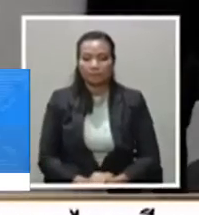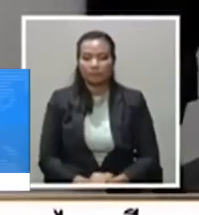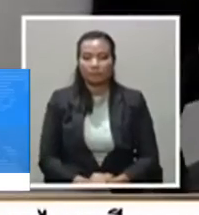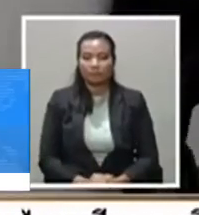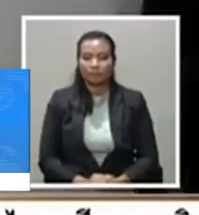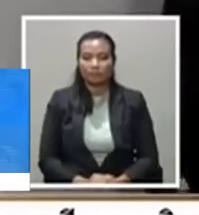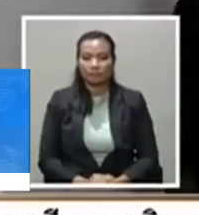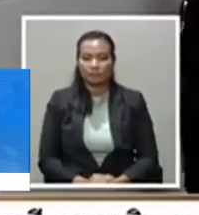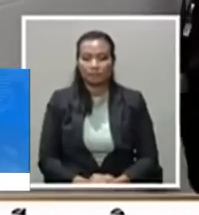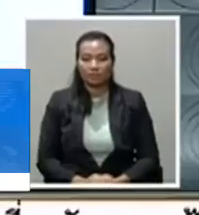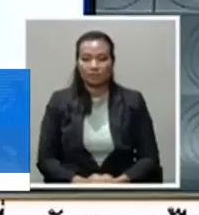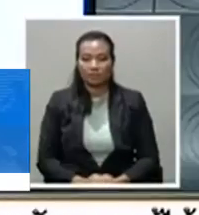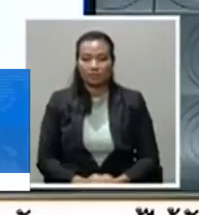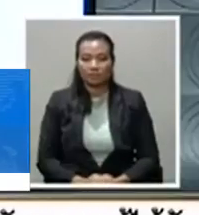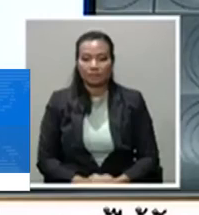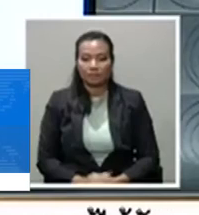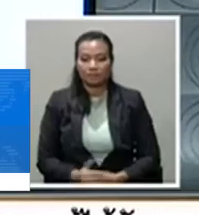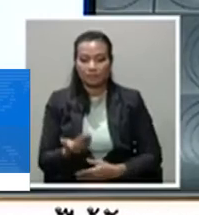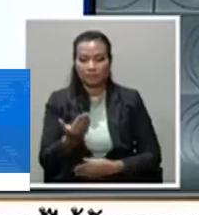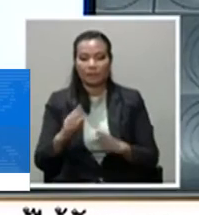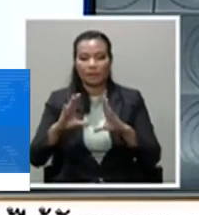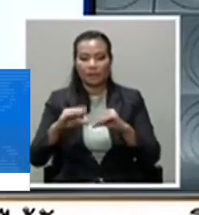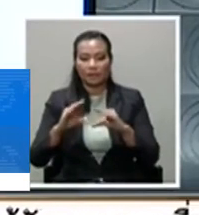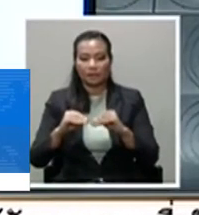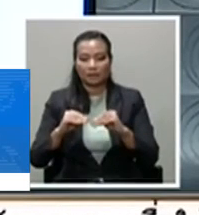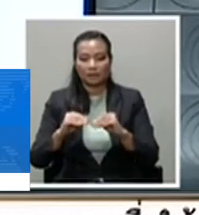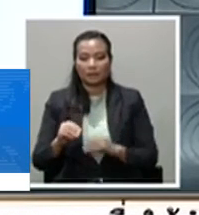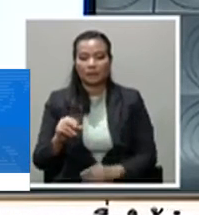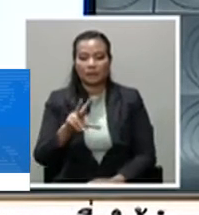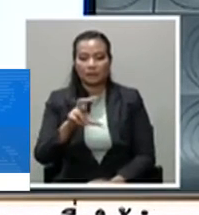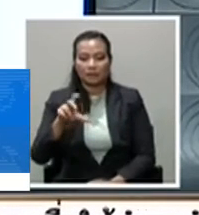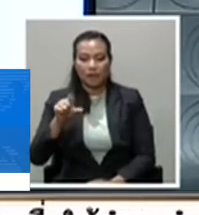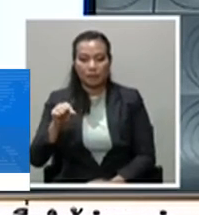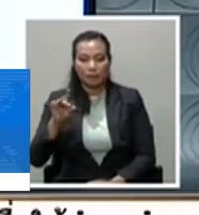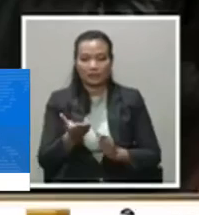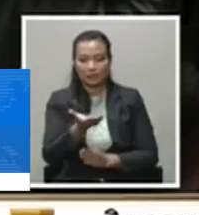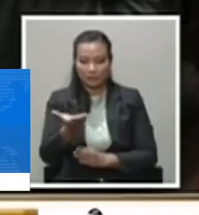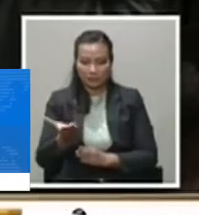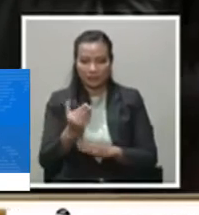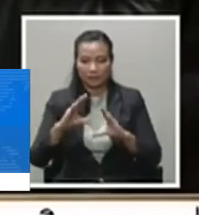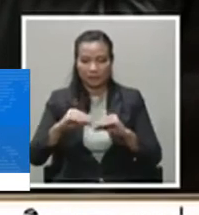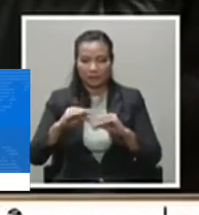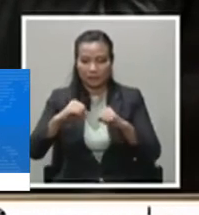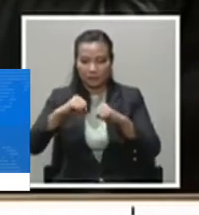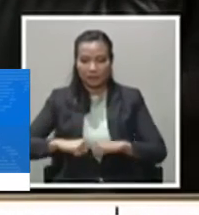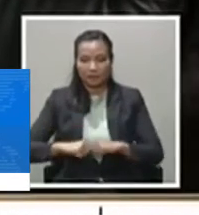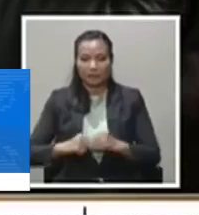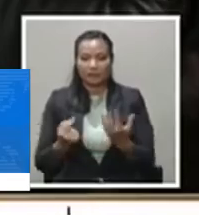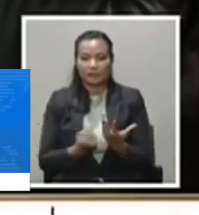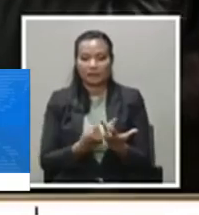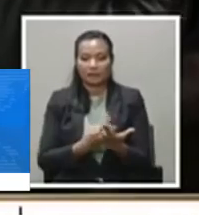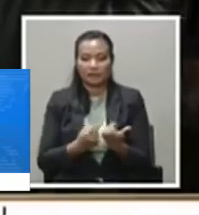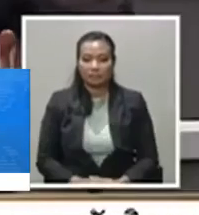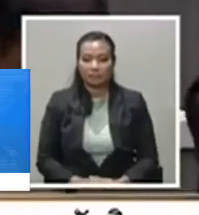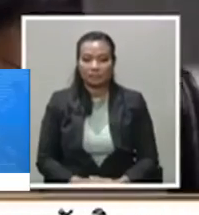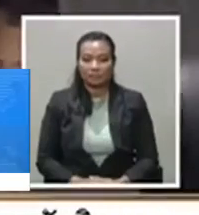นายวิษณุเครืองามรองนายกรัฐมนตรีและพลเอกอนุพงษ์เผ่าจินดารัฐมนตรีว่าการกระทรวงมหาดไทยม